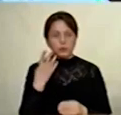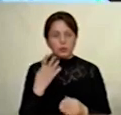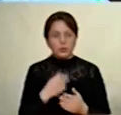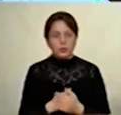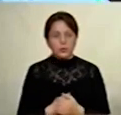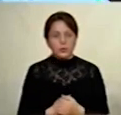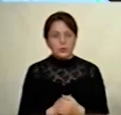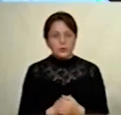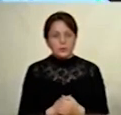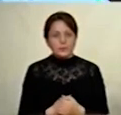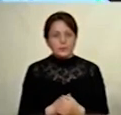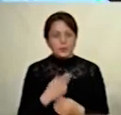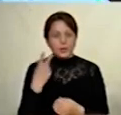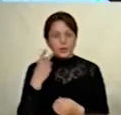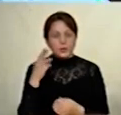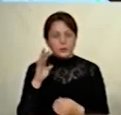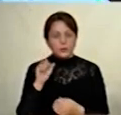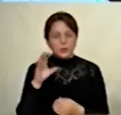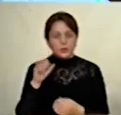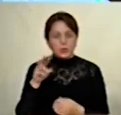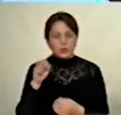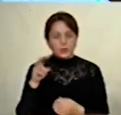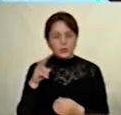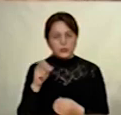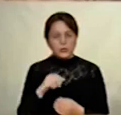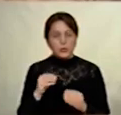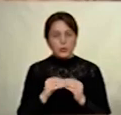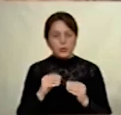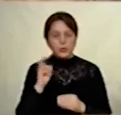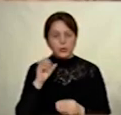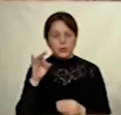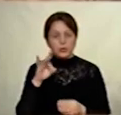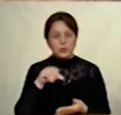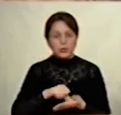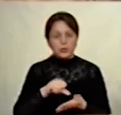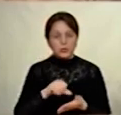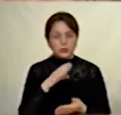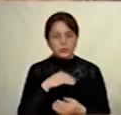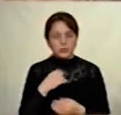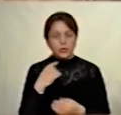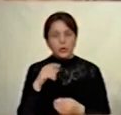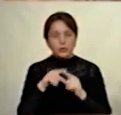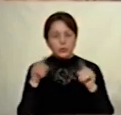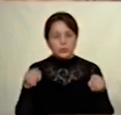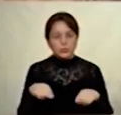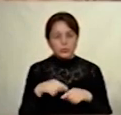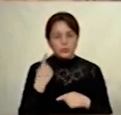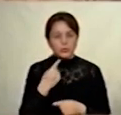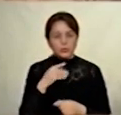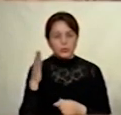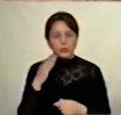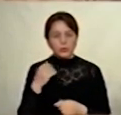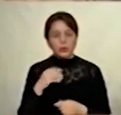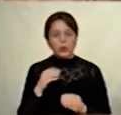98.4. Demak, ikkinchi masalada o'nlik asr qatnashyapti. To'g'ri to'rt burchakning bir tomoni o'nlik asrda